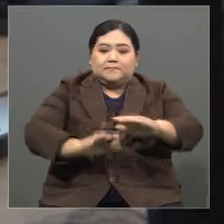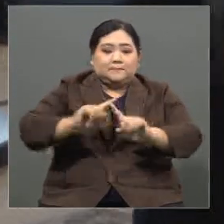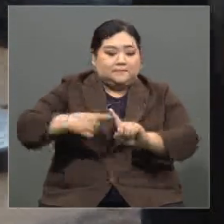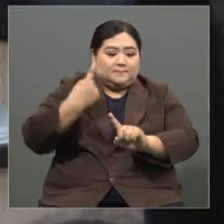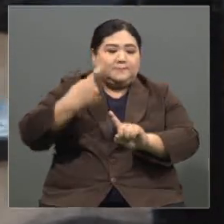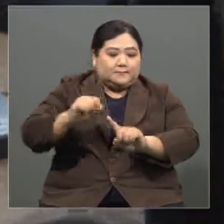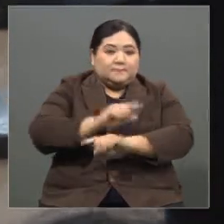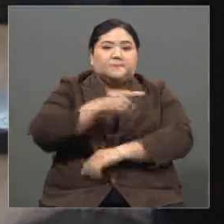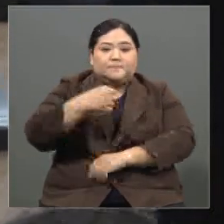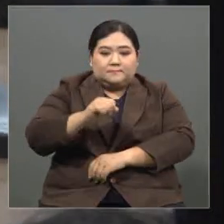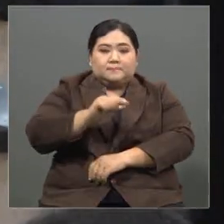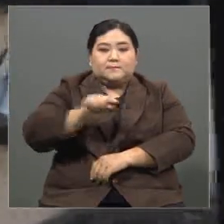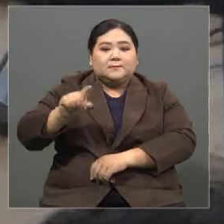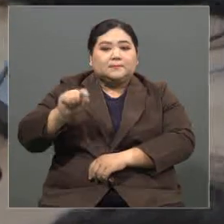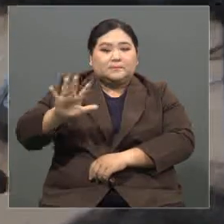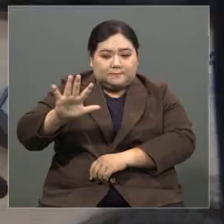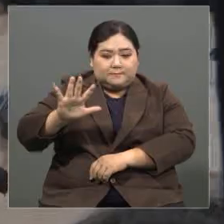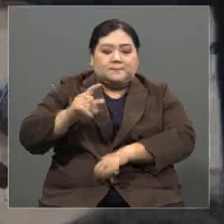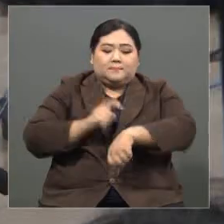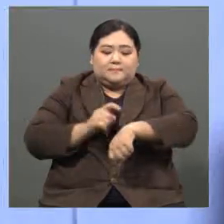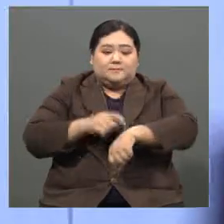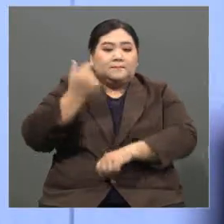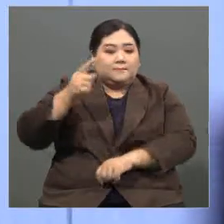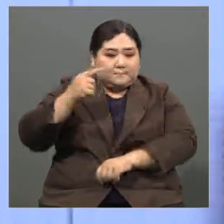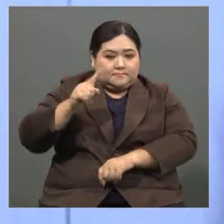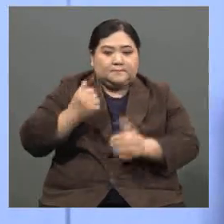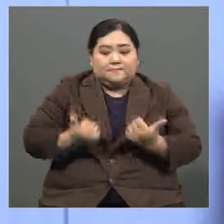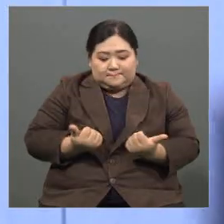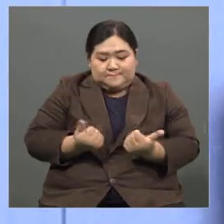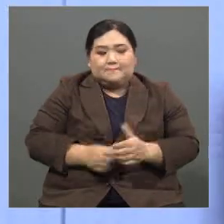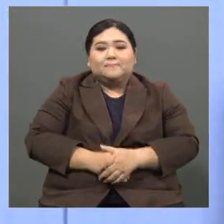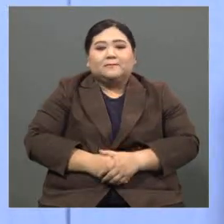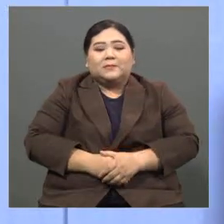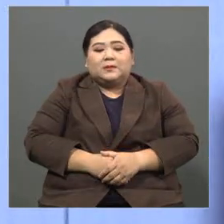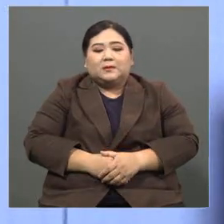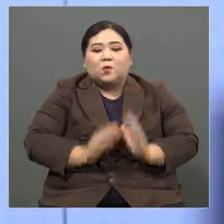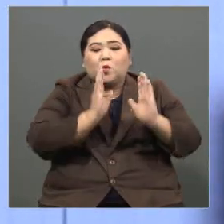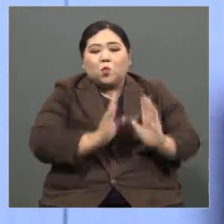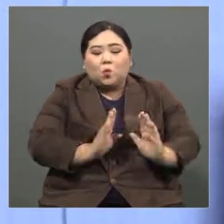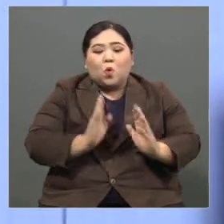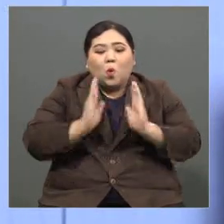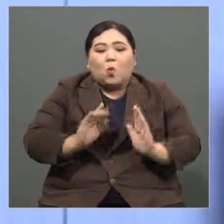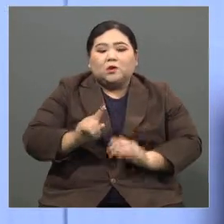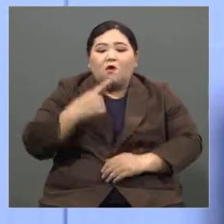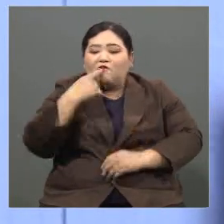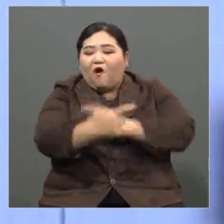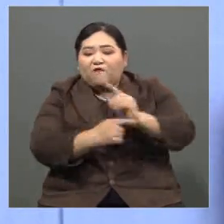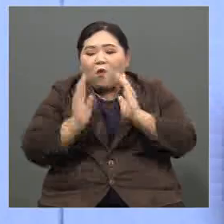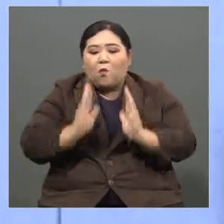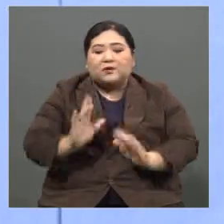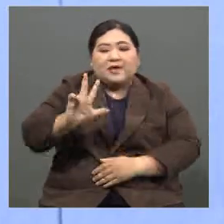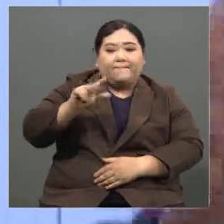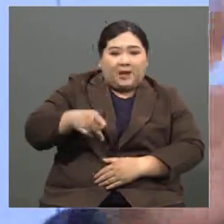ตุลาคมถึง 25ตุลาคมวันนี้เมื่อ 11:00นนะครับสอบปากคำผู้เสียหายไปแล้วเนี่ย 3,300 4คน